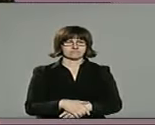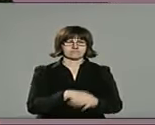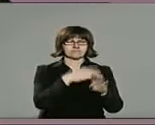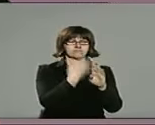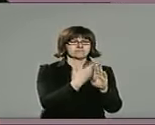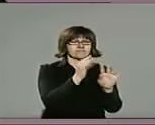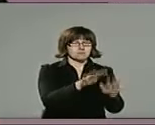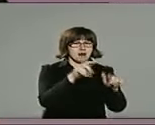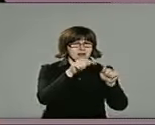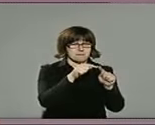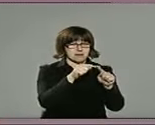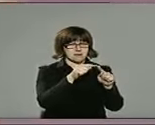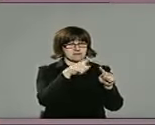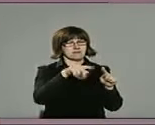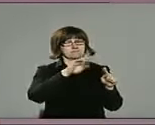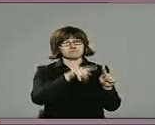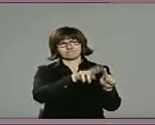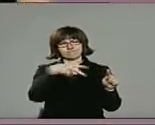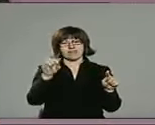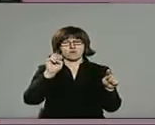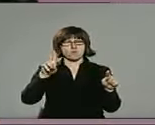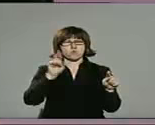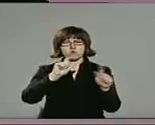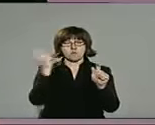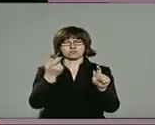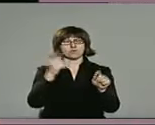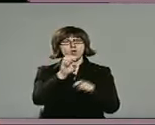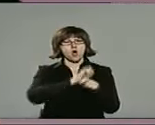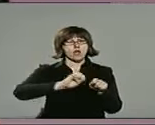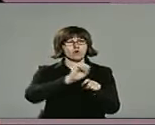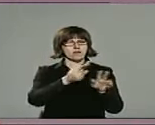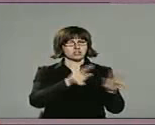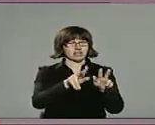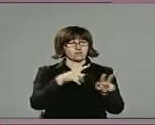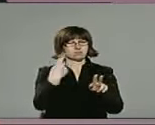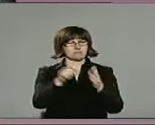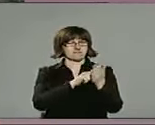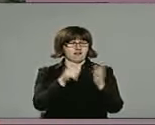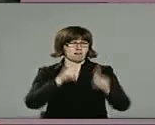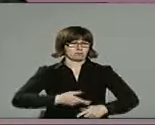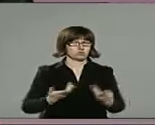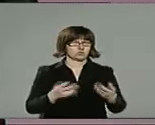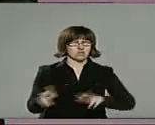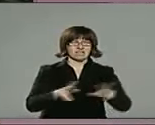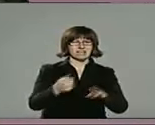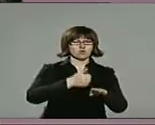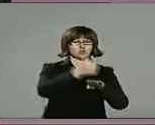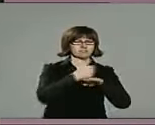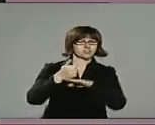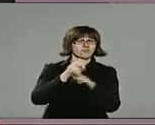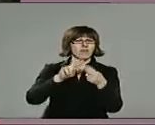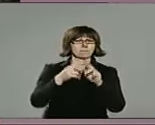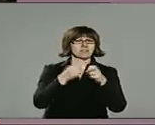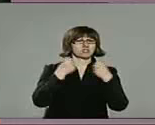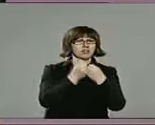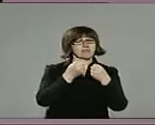Dieses Parlament muss die EU-Kommission als europäische Regierung selbst wählen. Und die Regierungschefs der Mitgliedstaaten sind